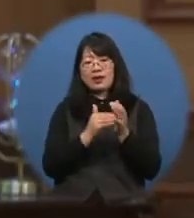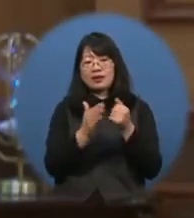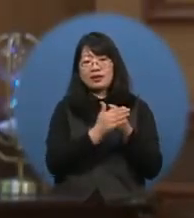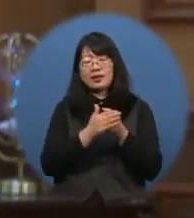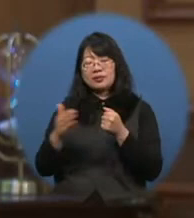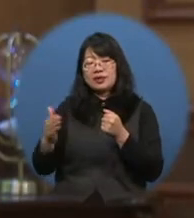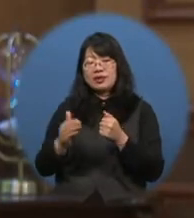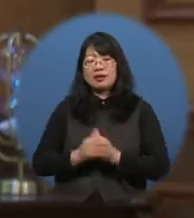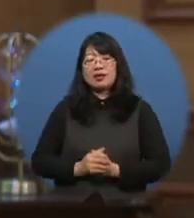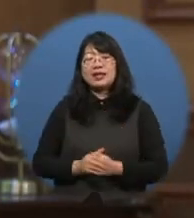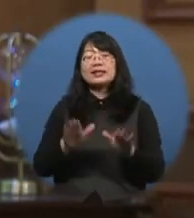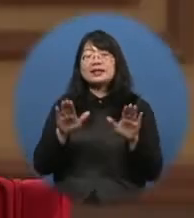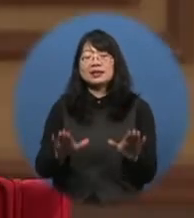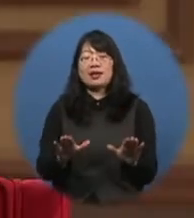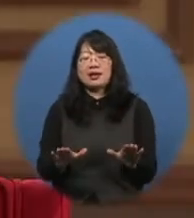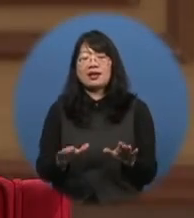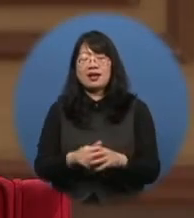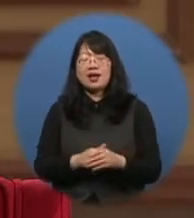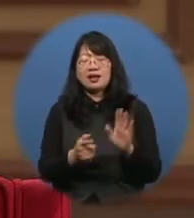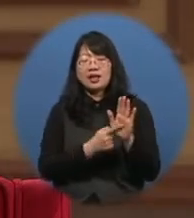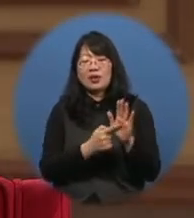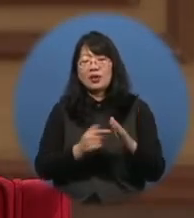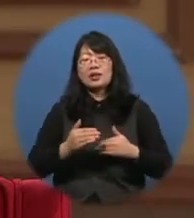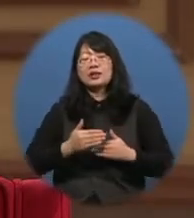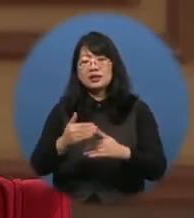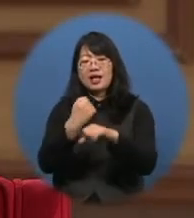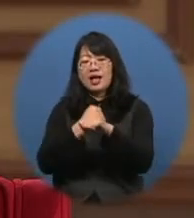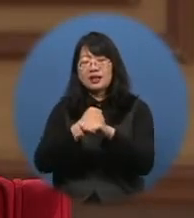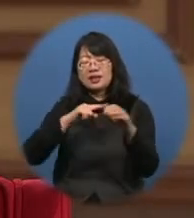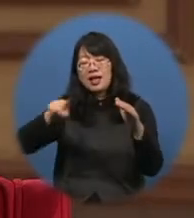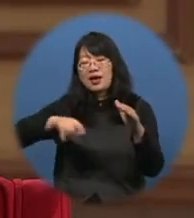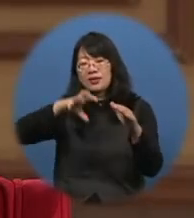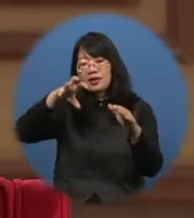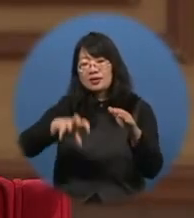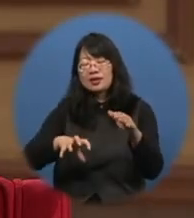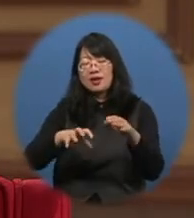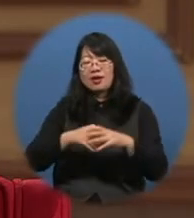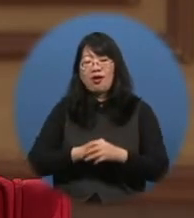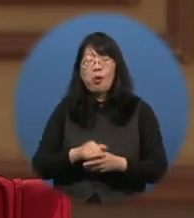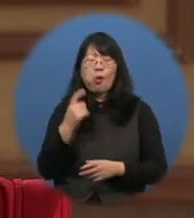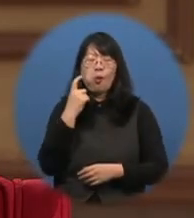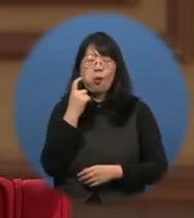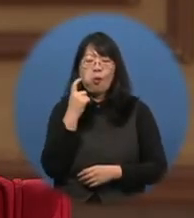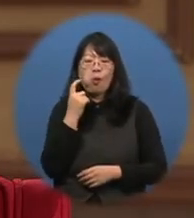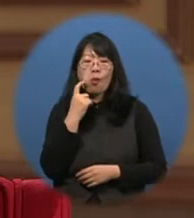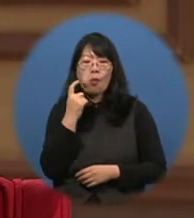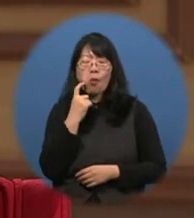네. 그렇기 때문에 이제 광고가 진행되는 과정에서 허위가